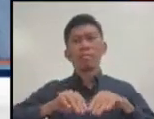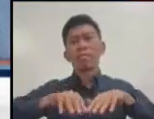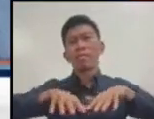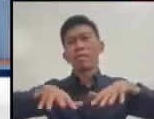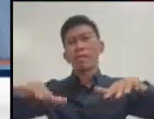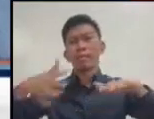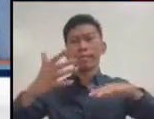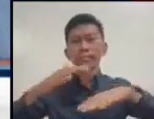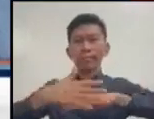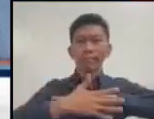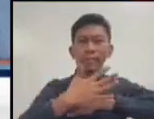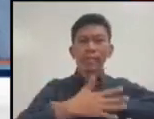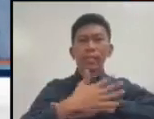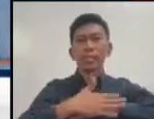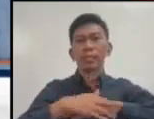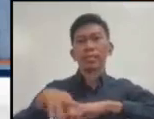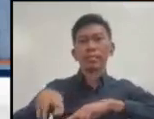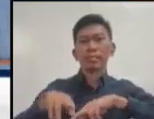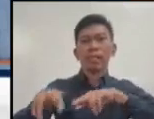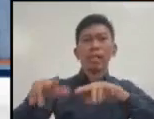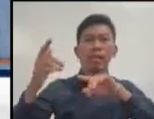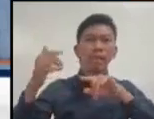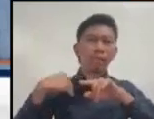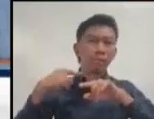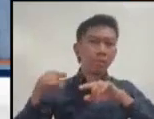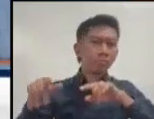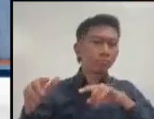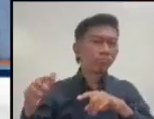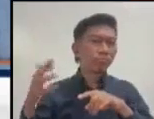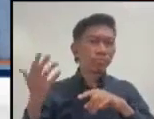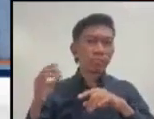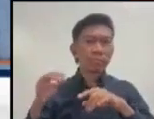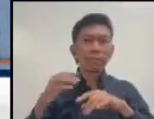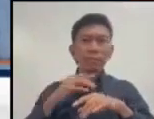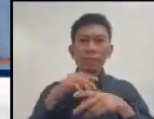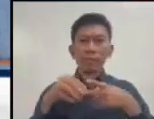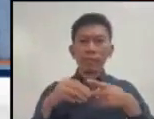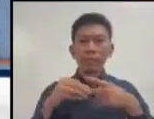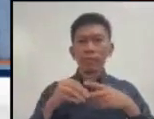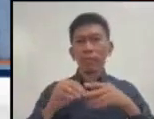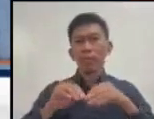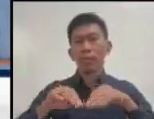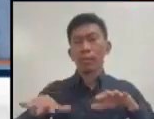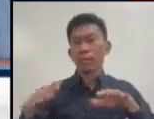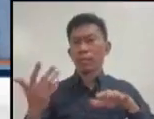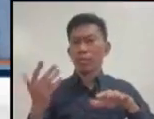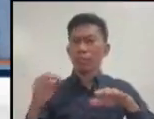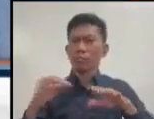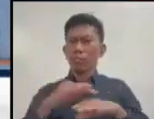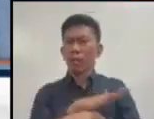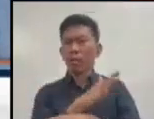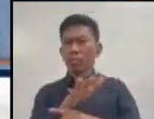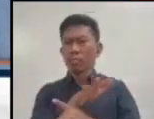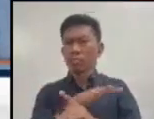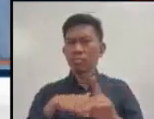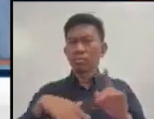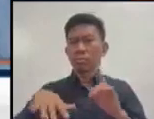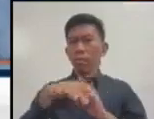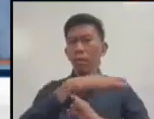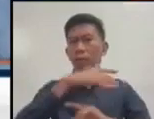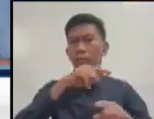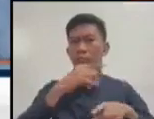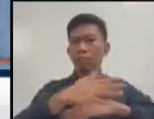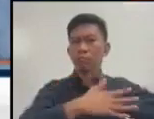ating mga marine life, maging syempre sa ating anyong tubig? Go ahead, sir. Una, napakalaki